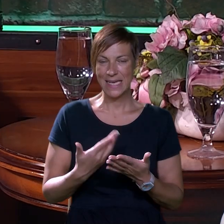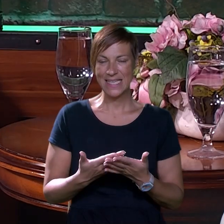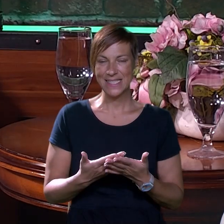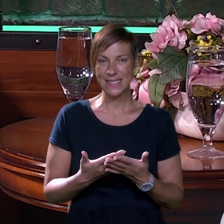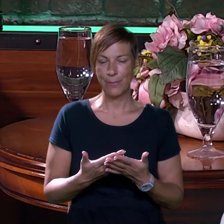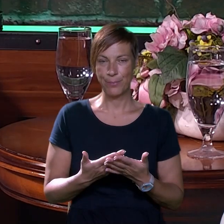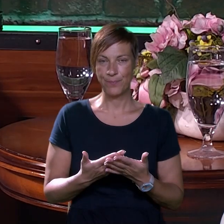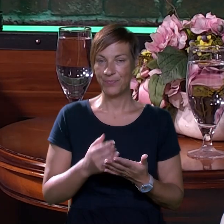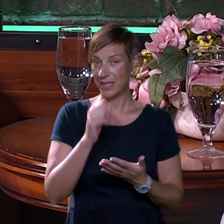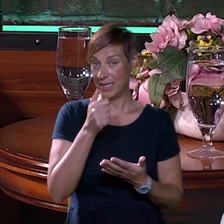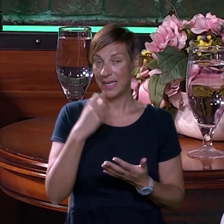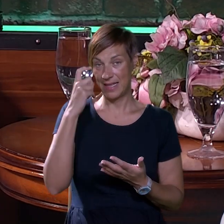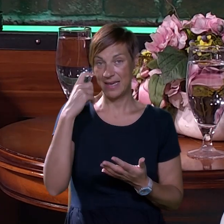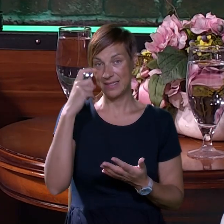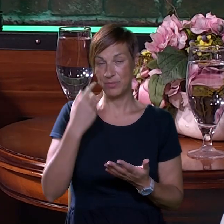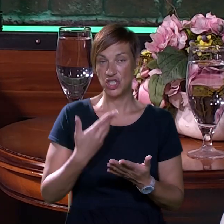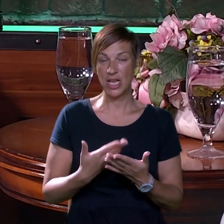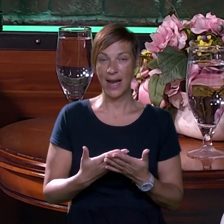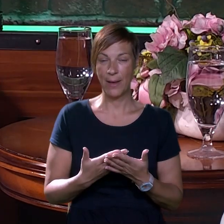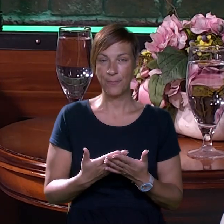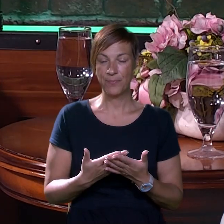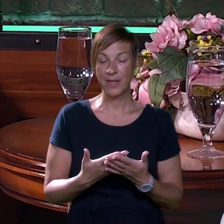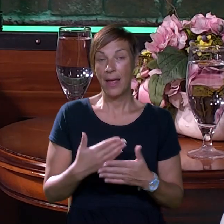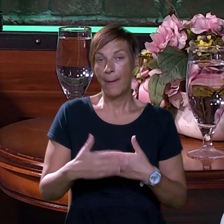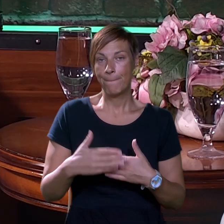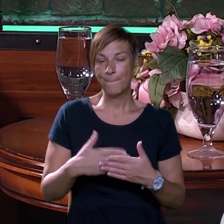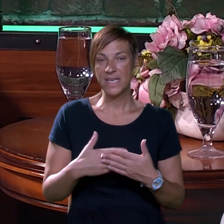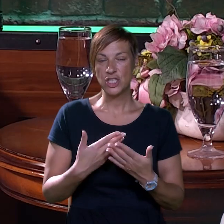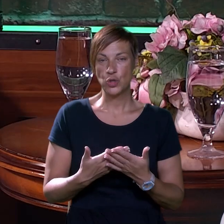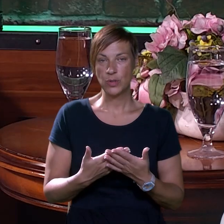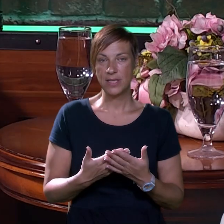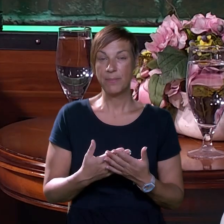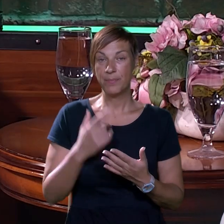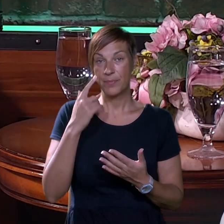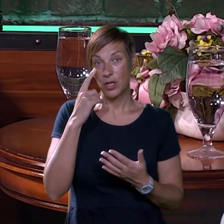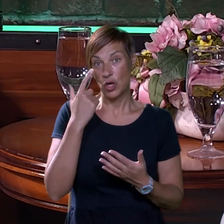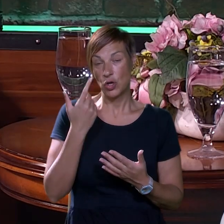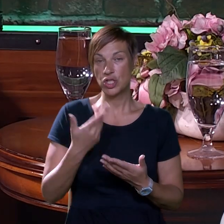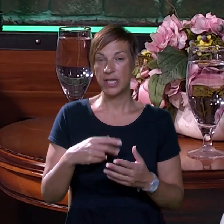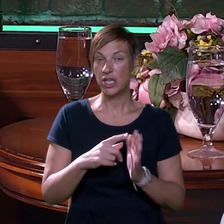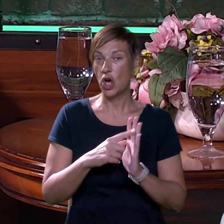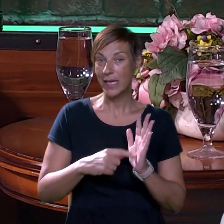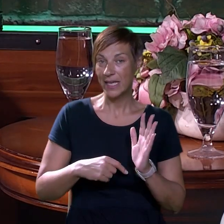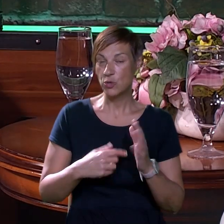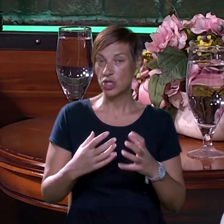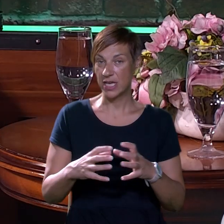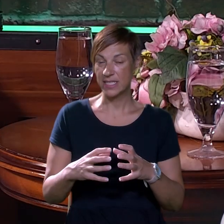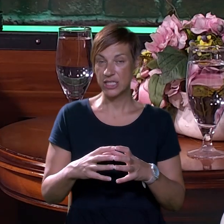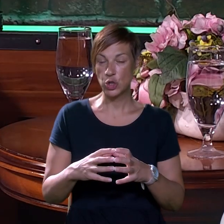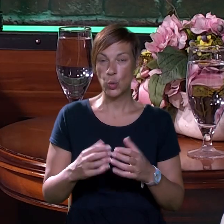nisam nikad razmišljala o tome. Međutim, oftalmologija je isto dio kirurške